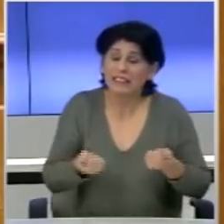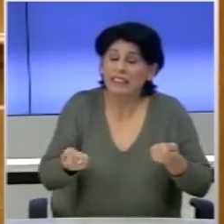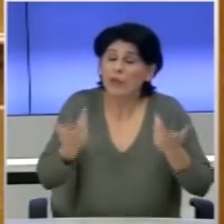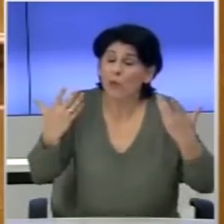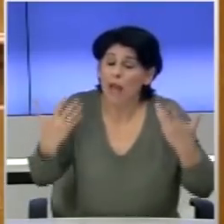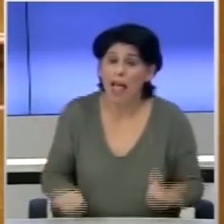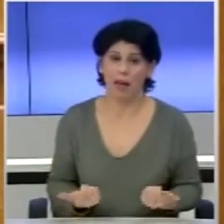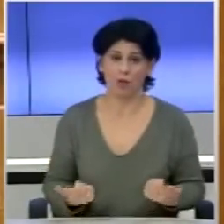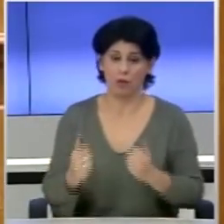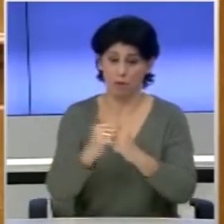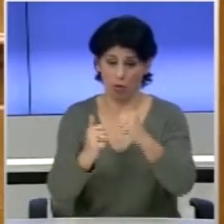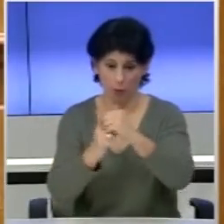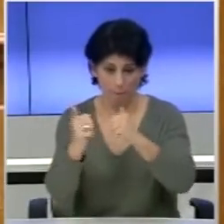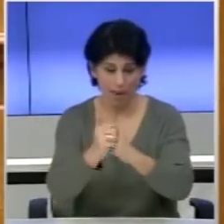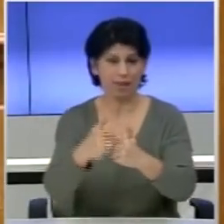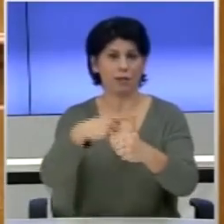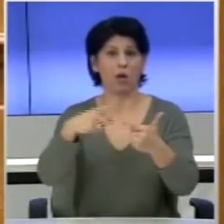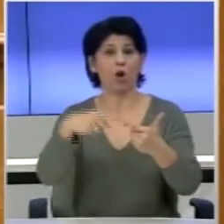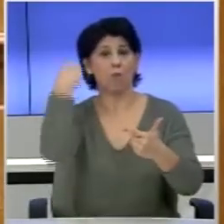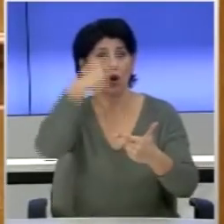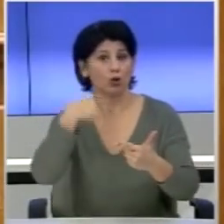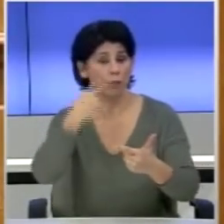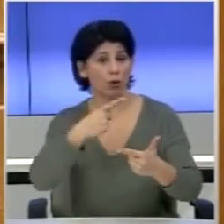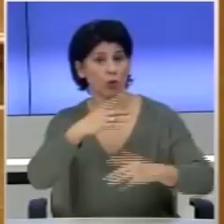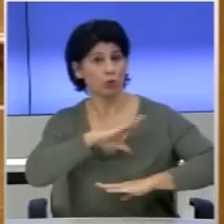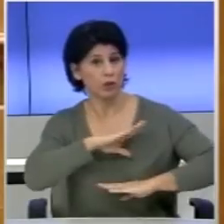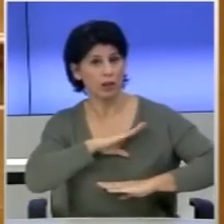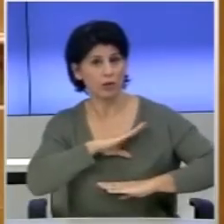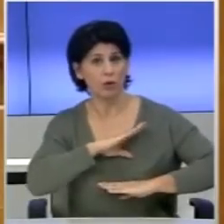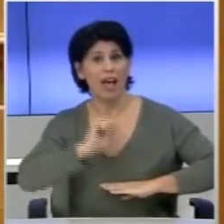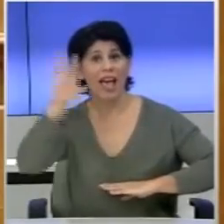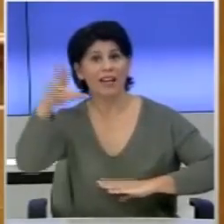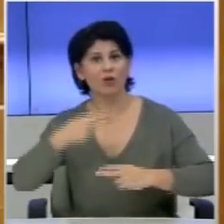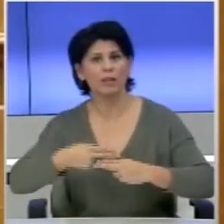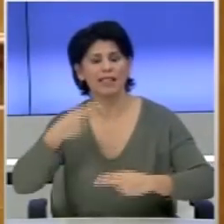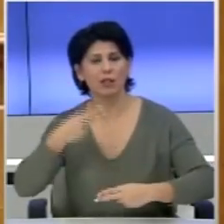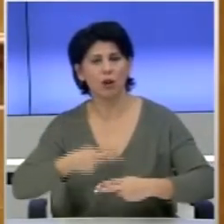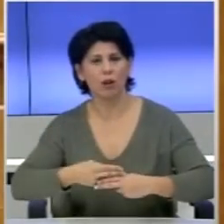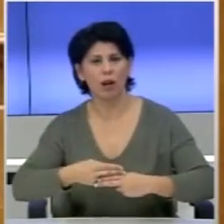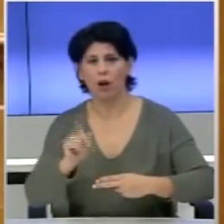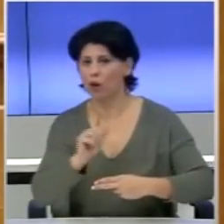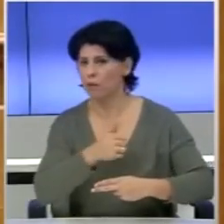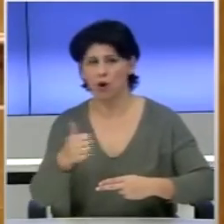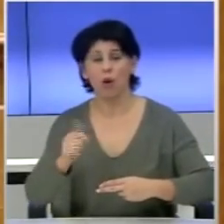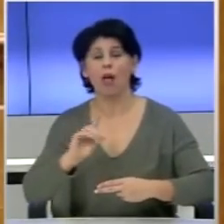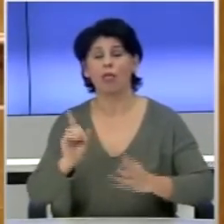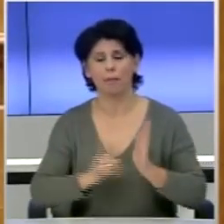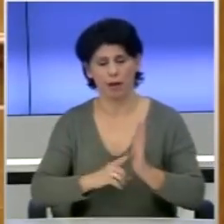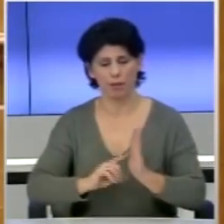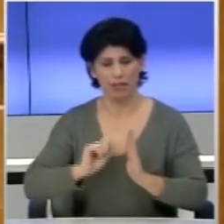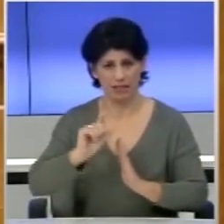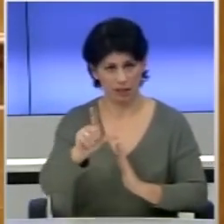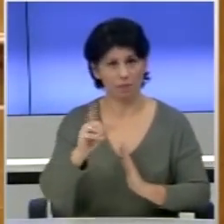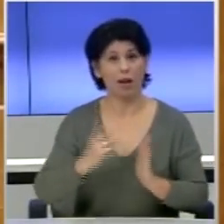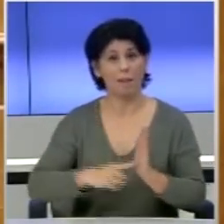έχουν υποδομές, προσωπικό των ενόπλων δυνάμεων να βρίσκονται εκτός συνόρων? Όχι μόνο δεν πρέπει να σταλεί, αλλά